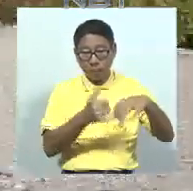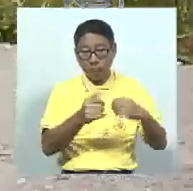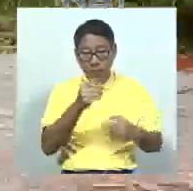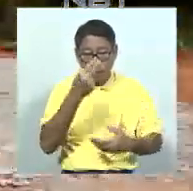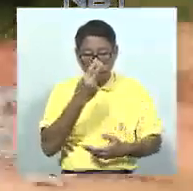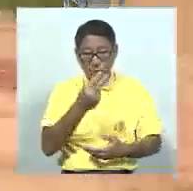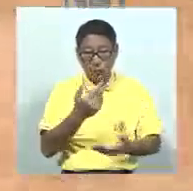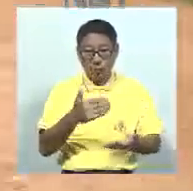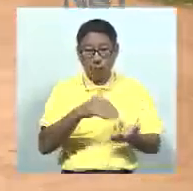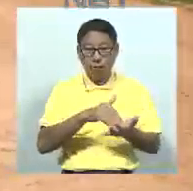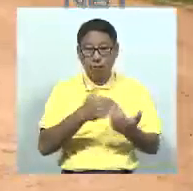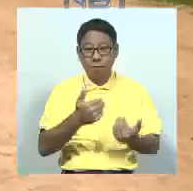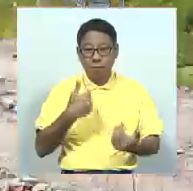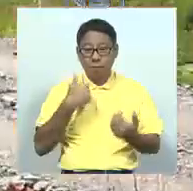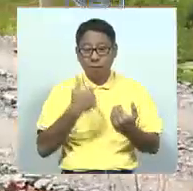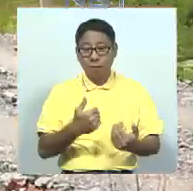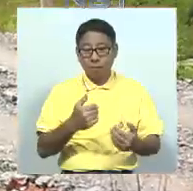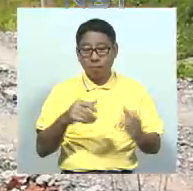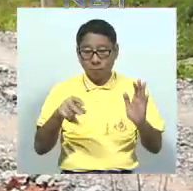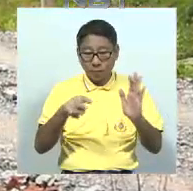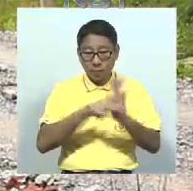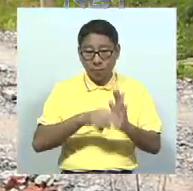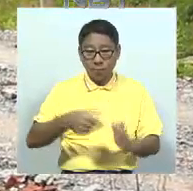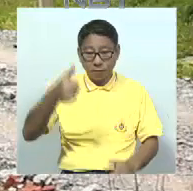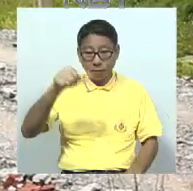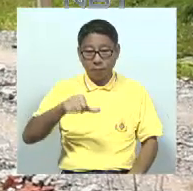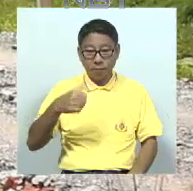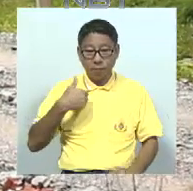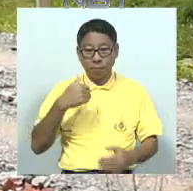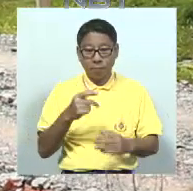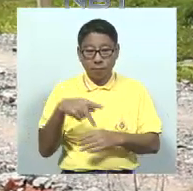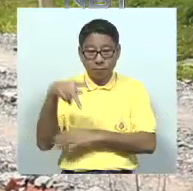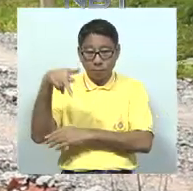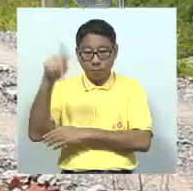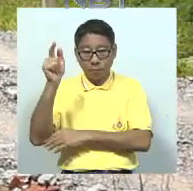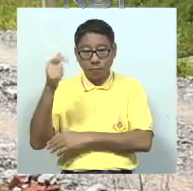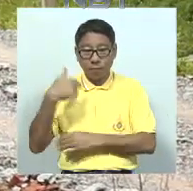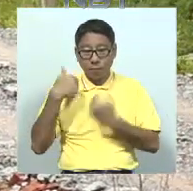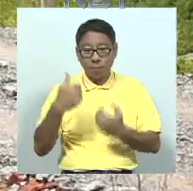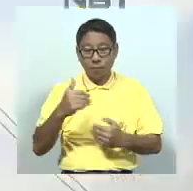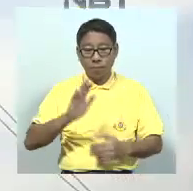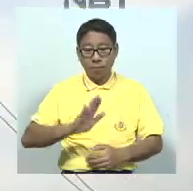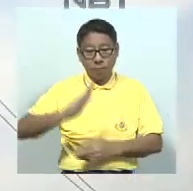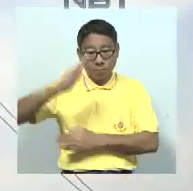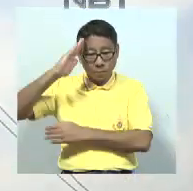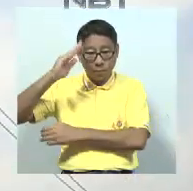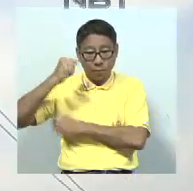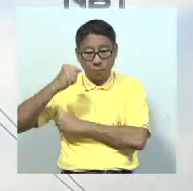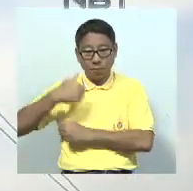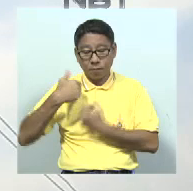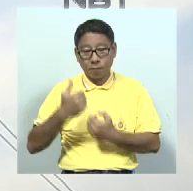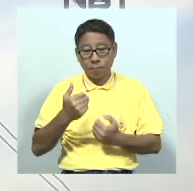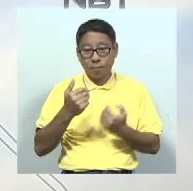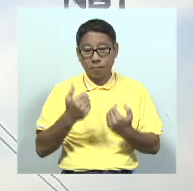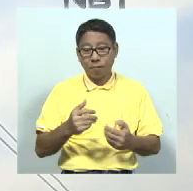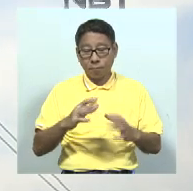ครั้งก็ต้องดูว่าอยู่ในพื้นที่ต้องห้ามหรือไม่อย่างเช่นพื้นที่ป่าสงวนหรือที่ของทหารและมีพื้นที่สา